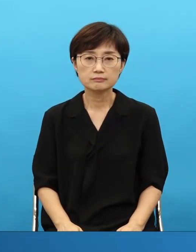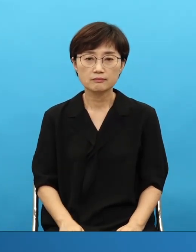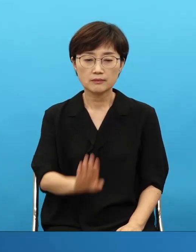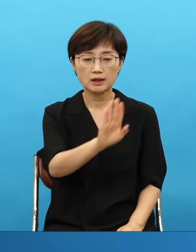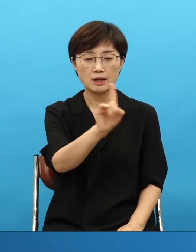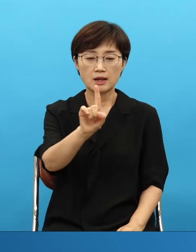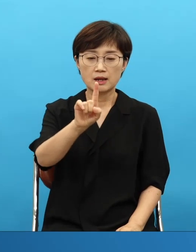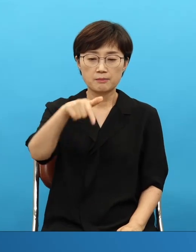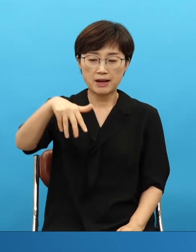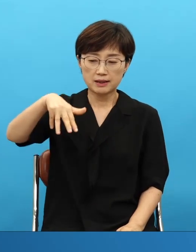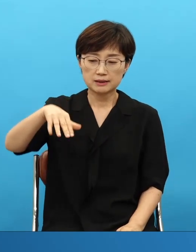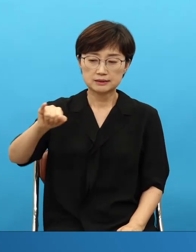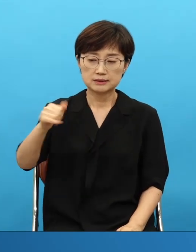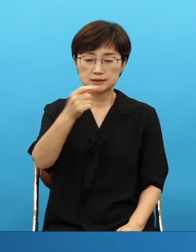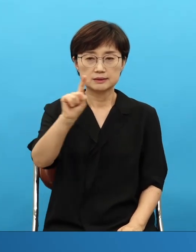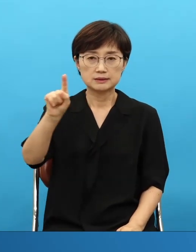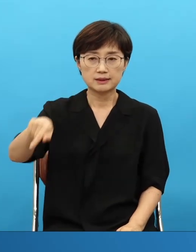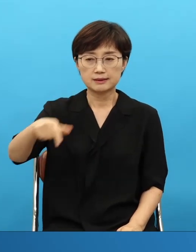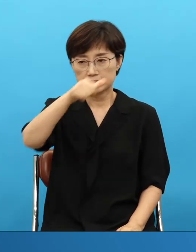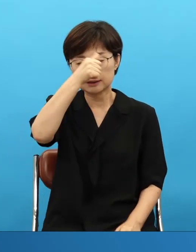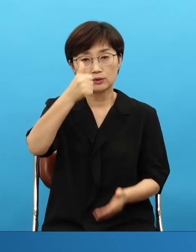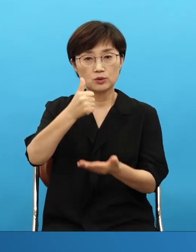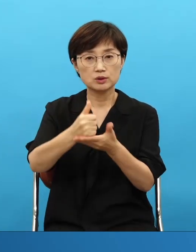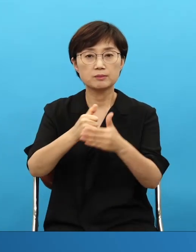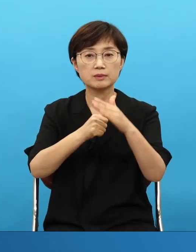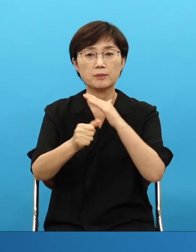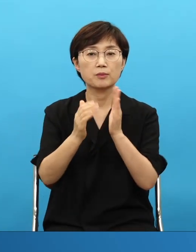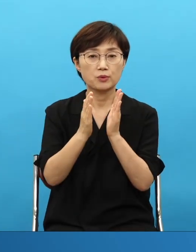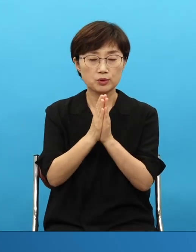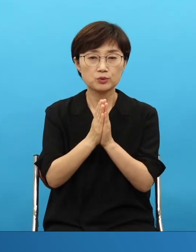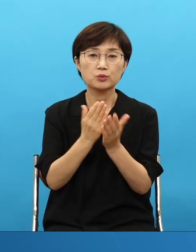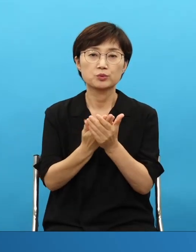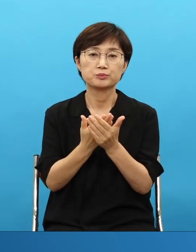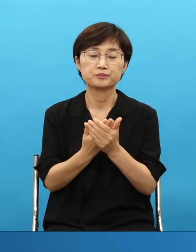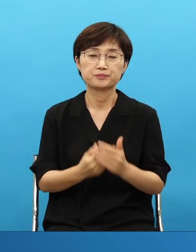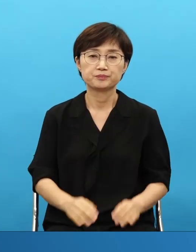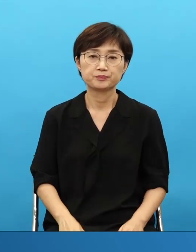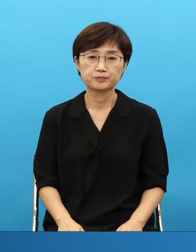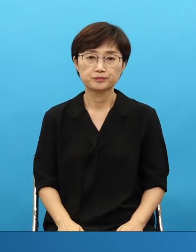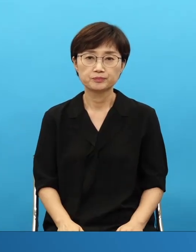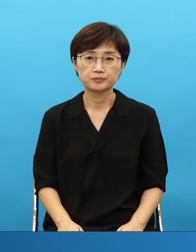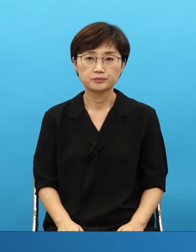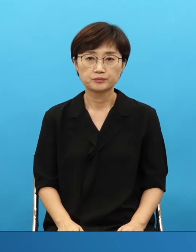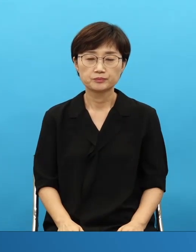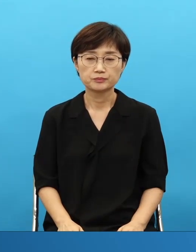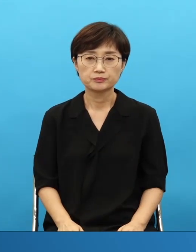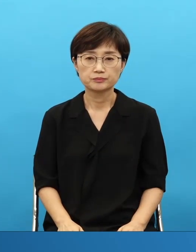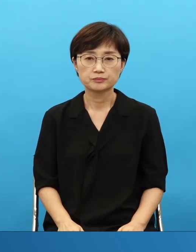박치학 장로님께서 기도해 주시겠습니다. 为了礼拜, 박치학 장로做代祷.